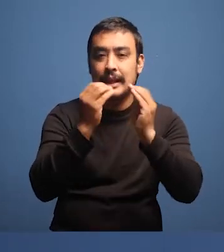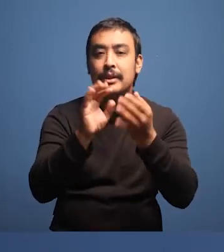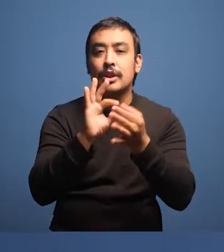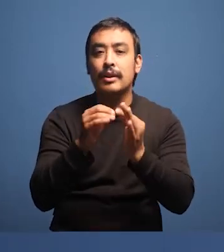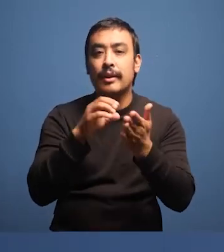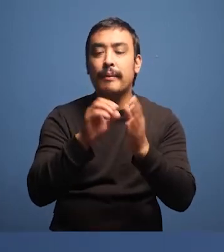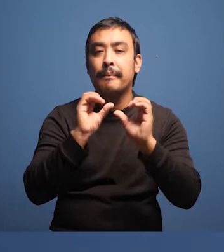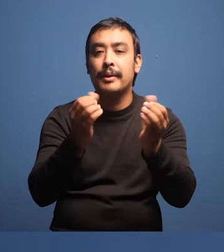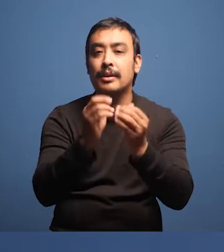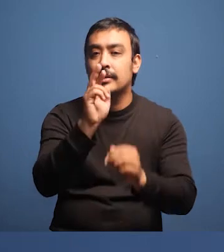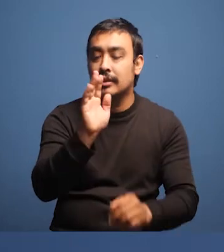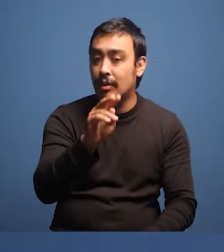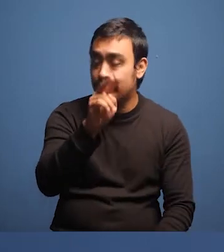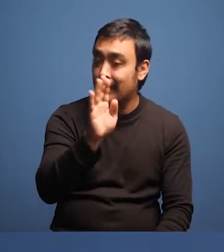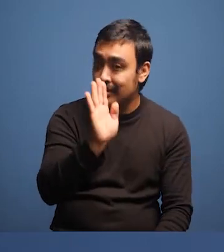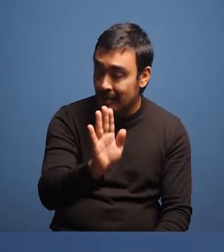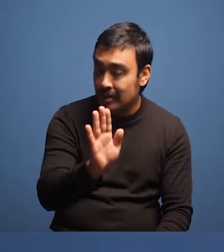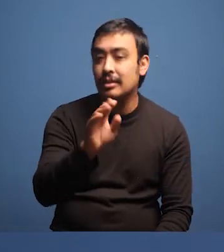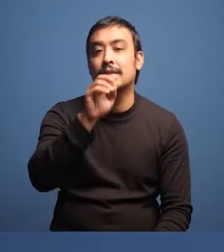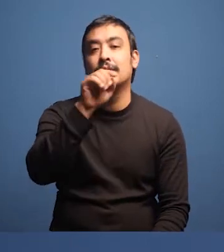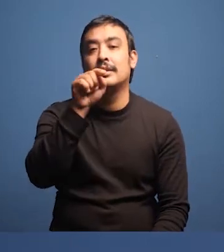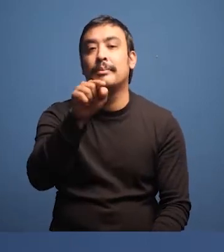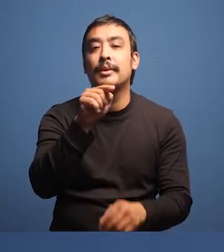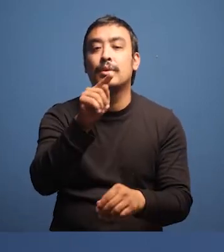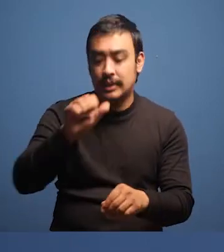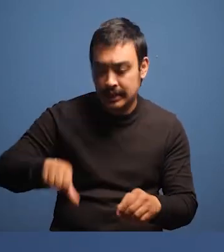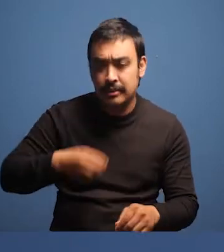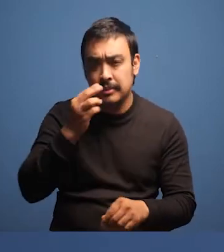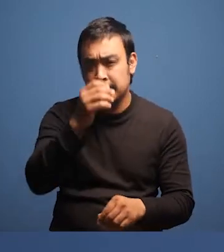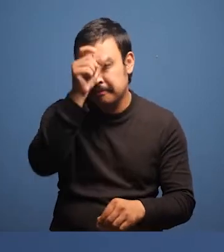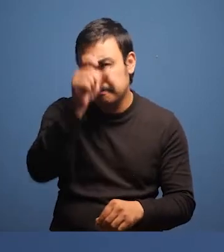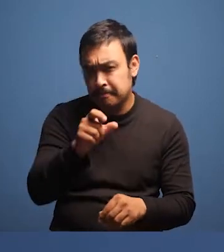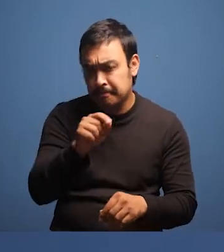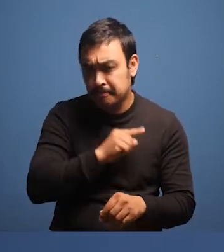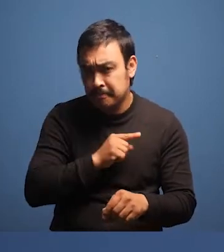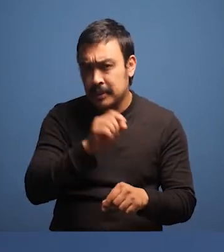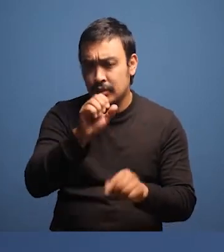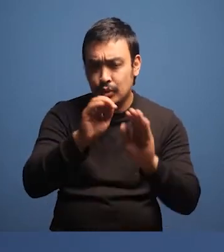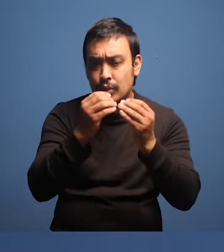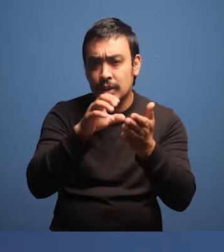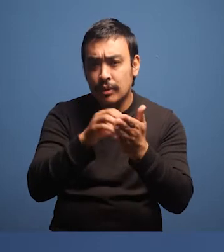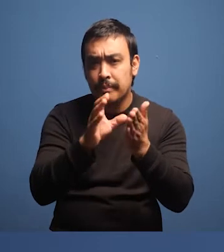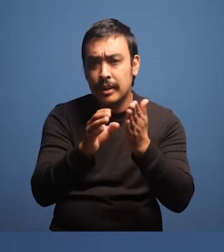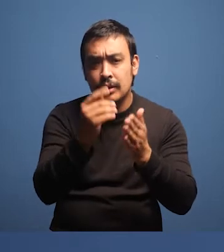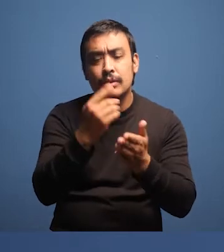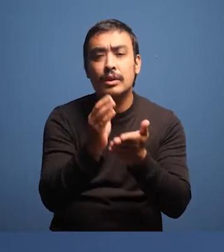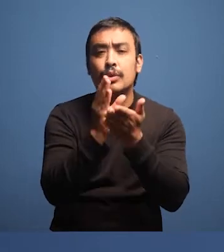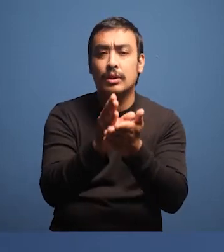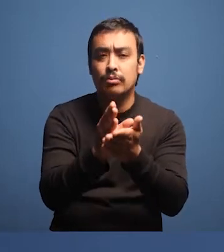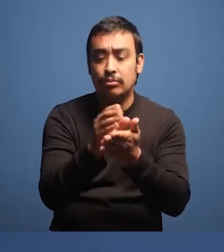युज गरिरहनु भएको अवस्था छ। र हजुरको लाइफमा पर्सनली भन्नुपर्दाखेरि चाहिँ सोसियल मिडिया प्लेटफर्मले चाहिँ कस्तो कन्ट्रिब्युसन गरेको छ अहिलेसम्म